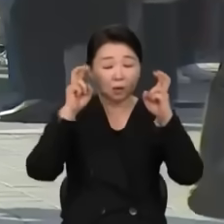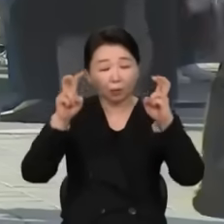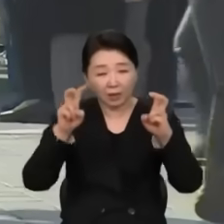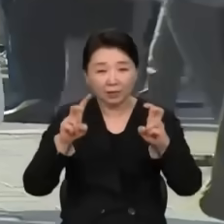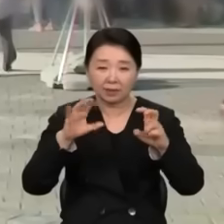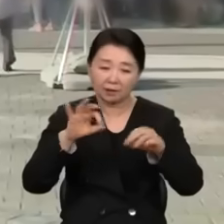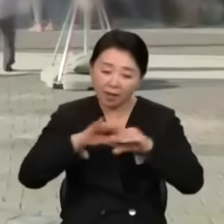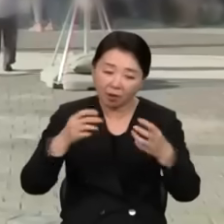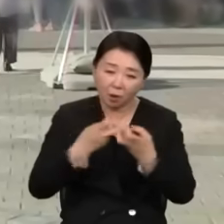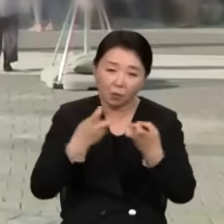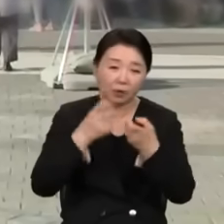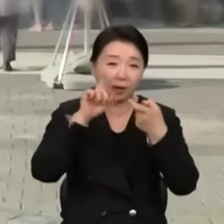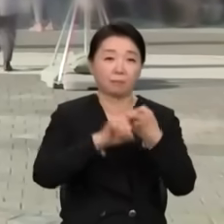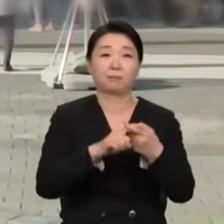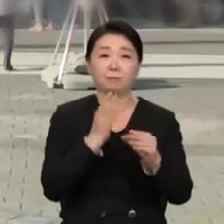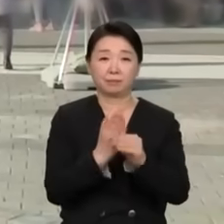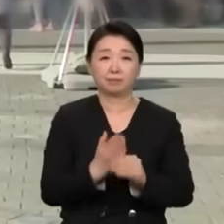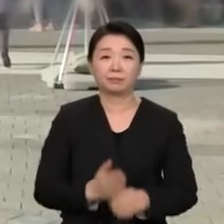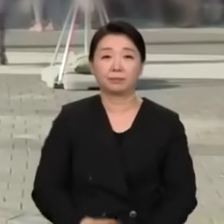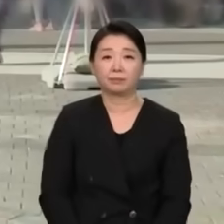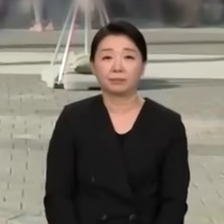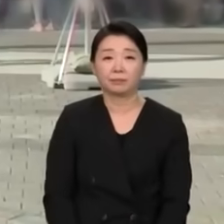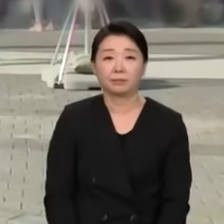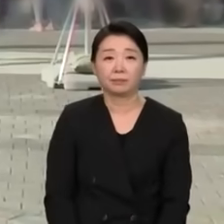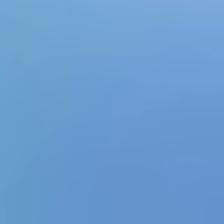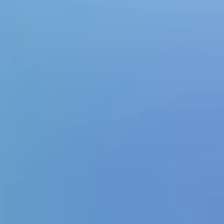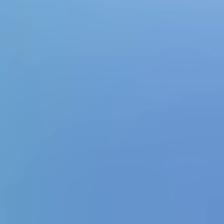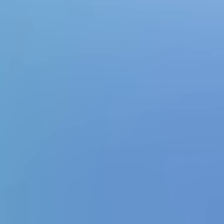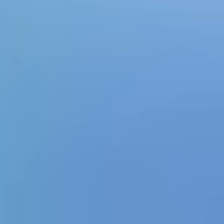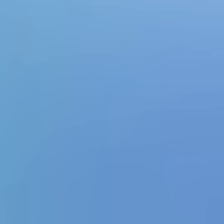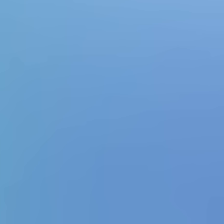관심이 쏠립니다 JTBC 조수입니다